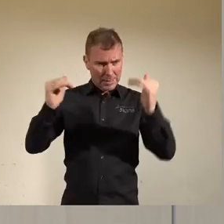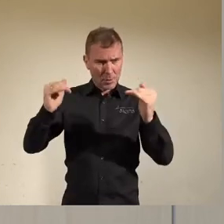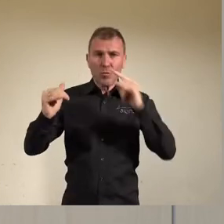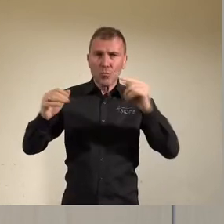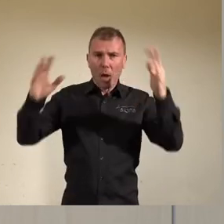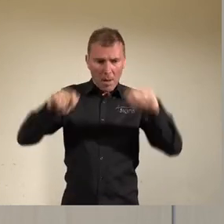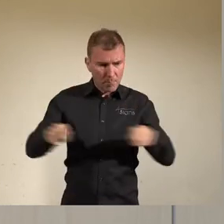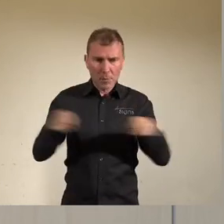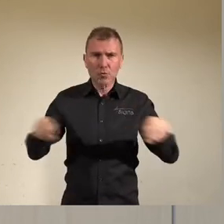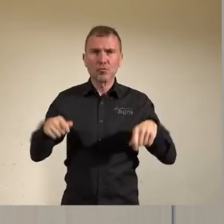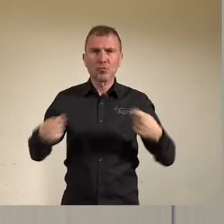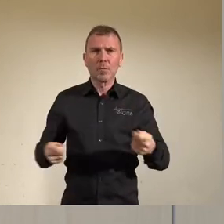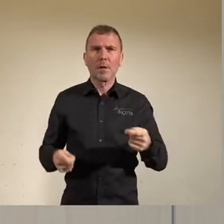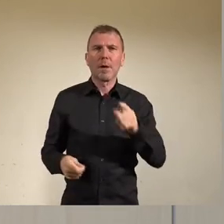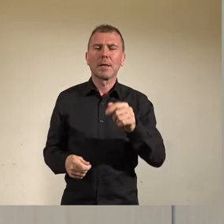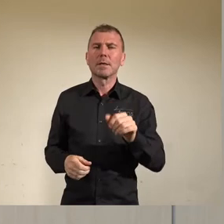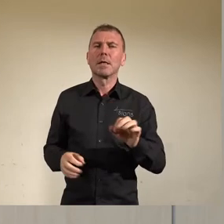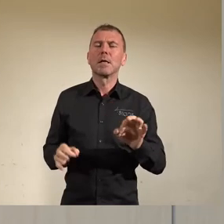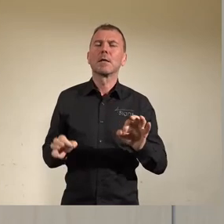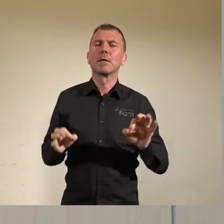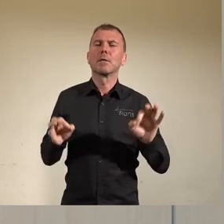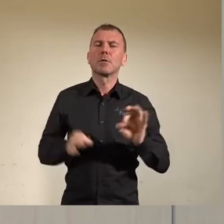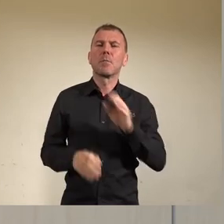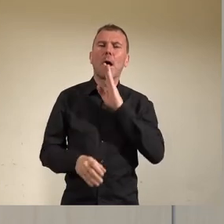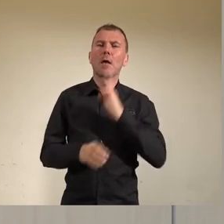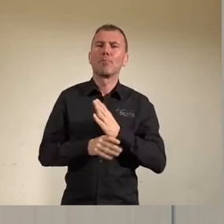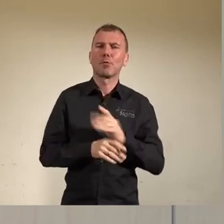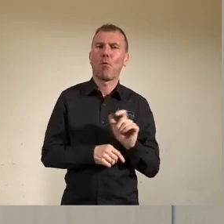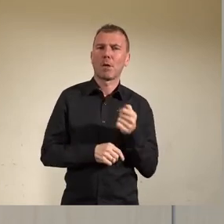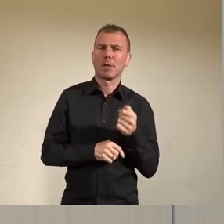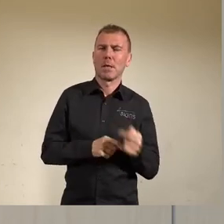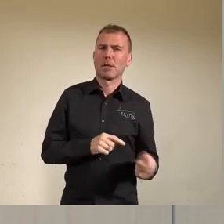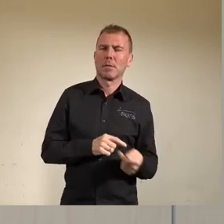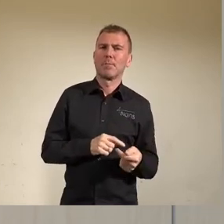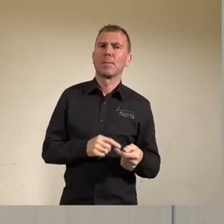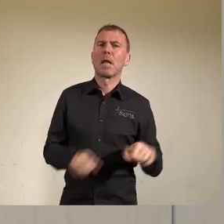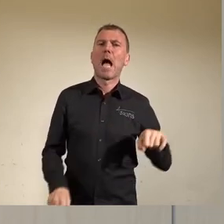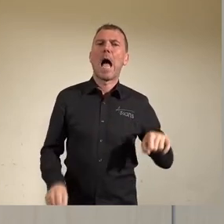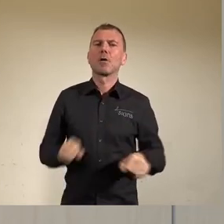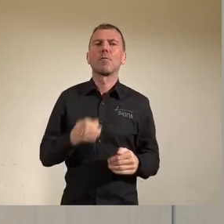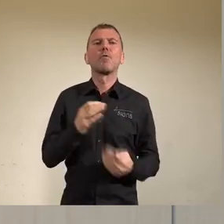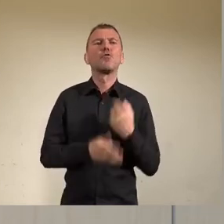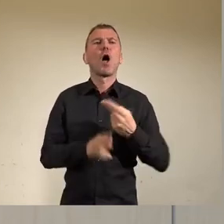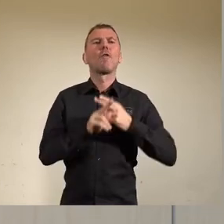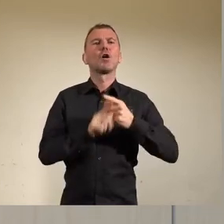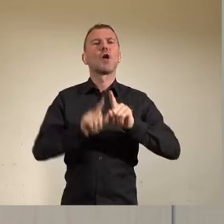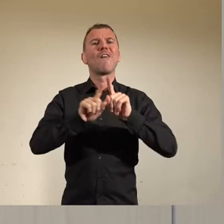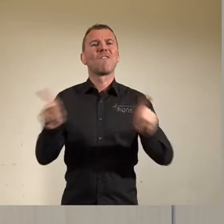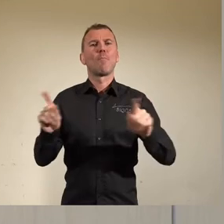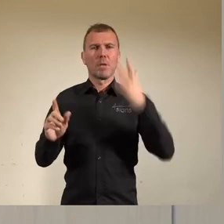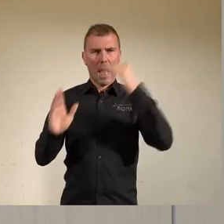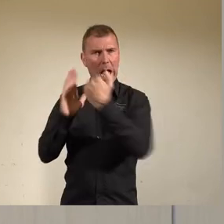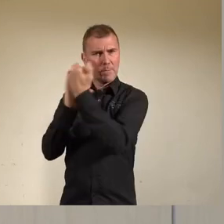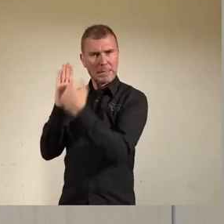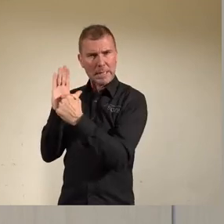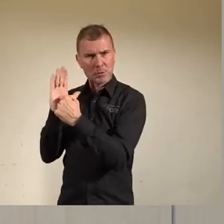weil unter anderem mit einem ganz hinterlistigen Taschenspielertrick gearbeitet wurde. Die Aushebelung des Neuverschuldungsverbotes in der Hauptsatzung